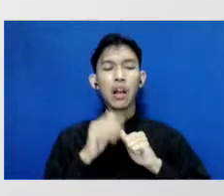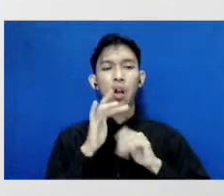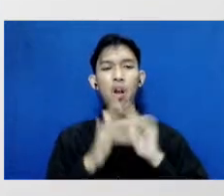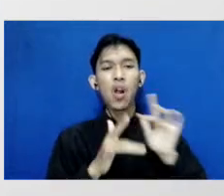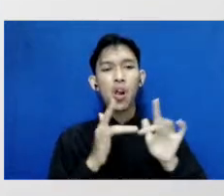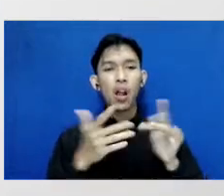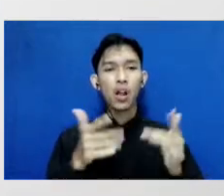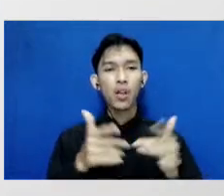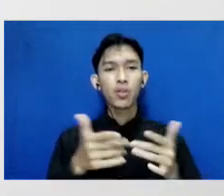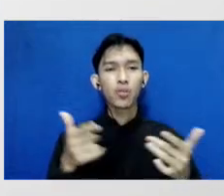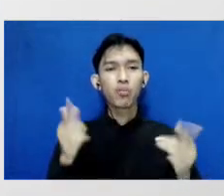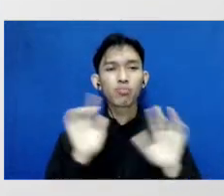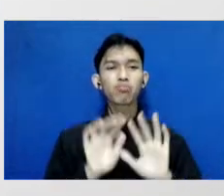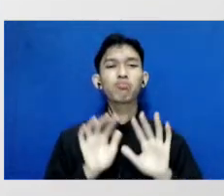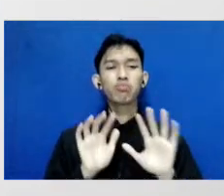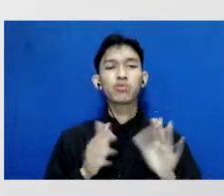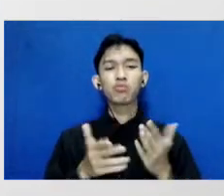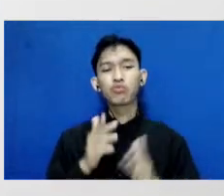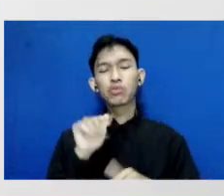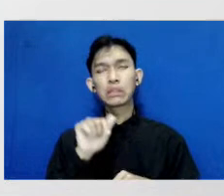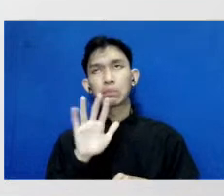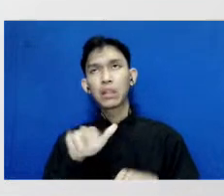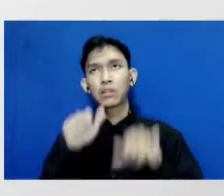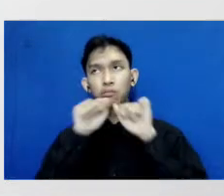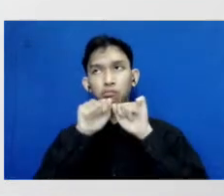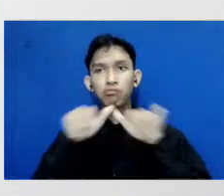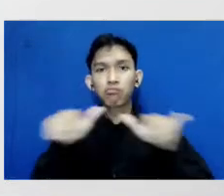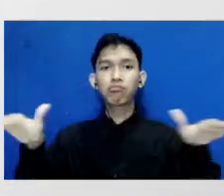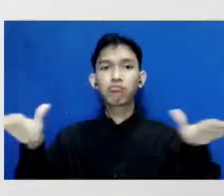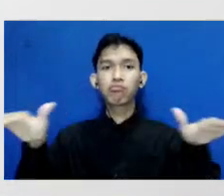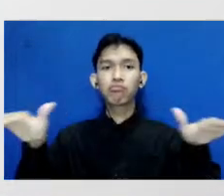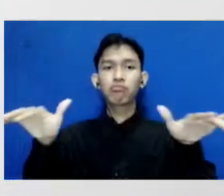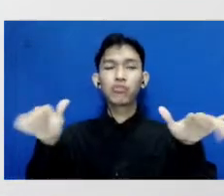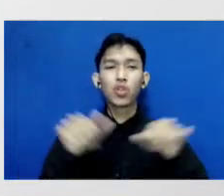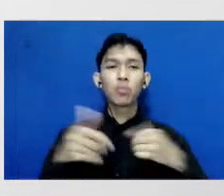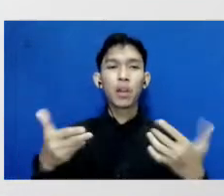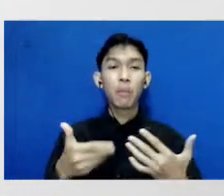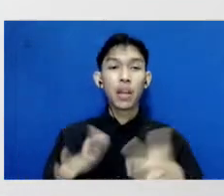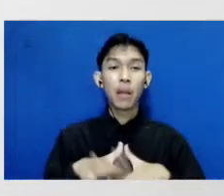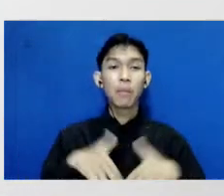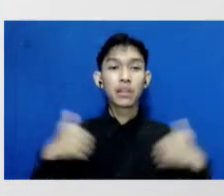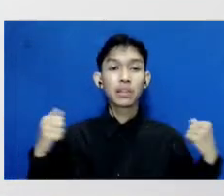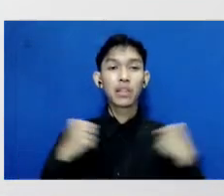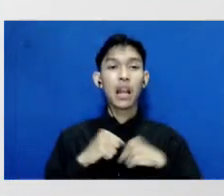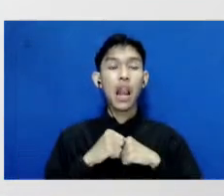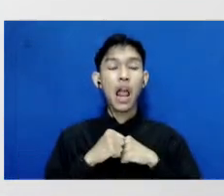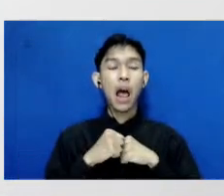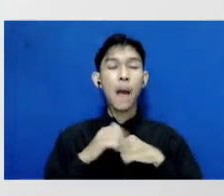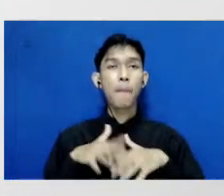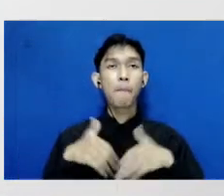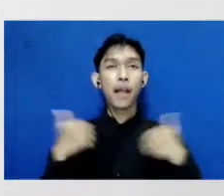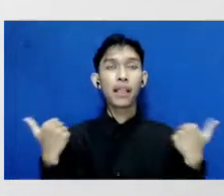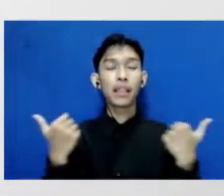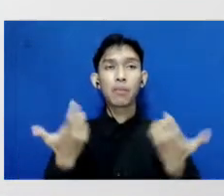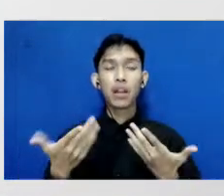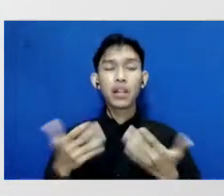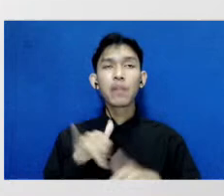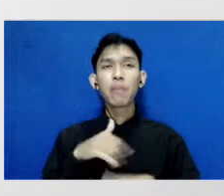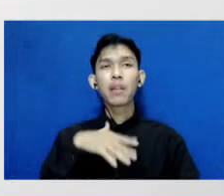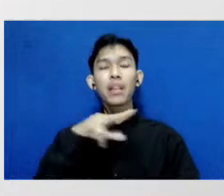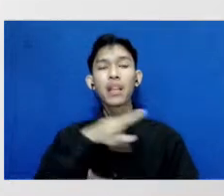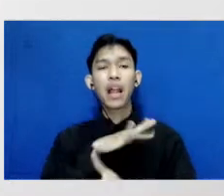banyak sekali dan barangkali mungkin masih berkeliaran di luar sana ya. Ini bagaimana menyelamatkannya ya supaya tidak terus merugikan masyarakat, Pak